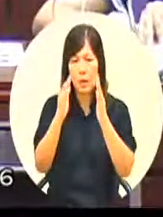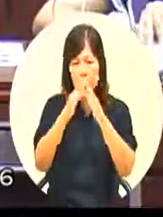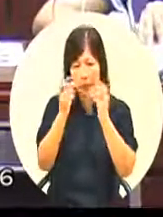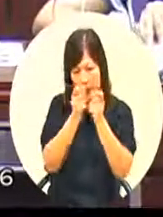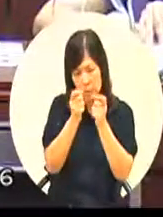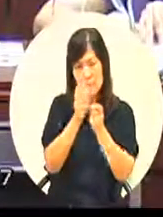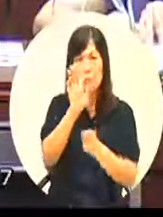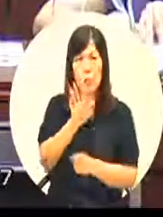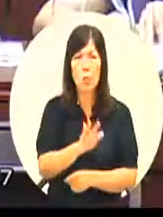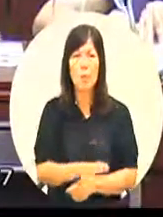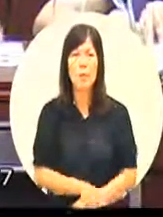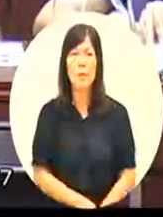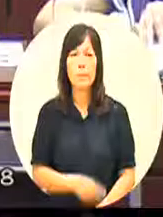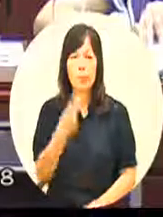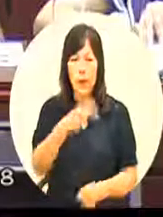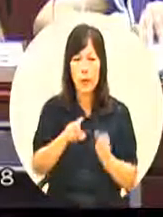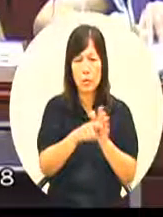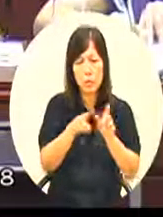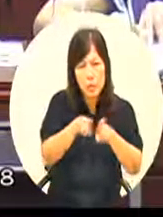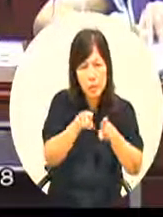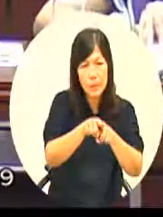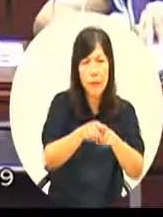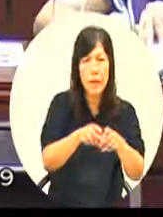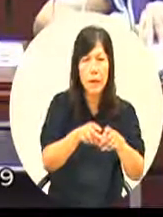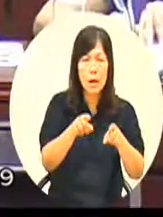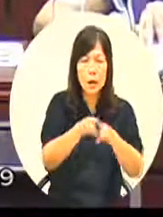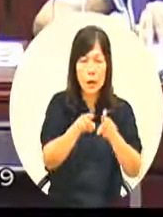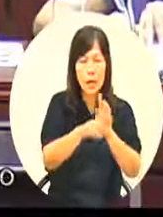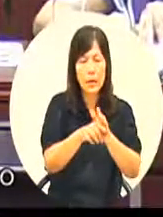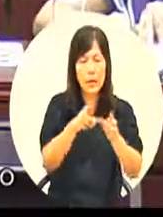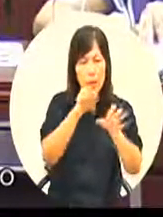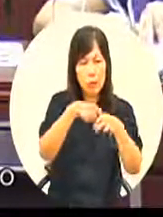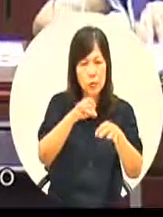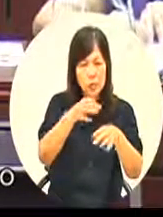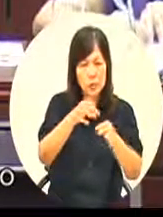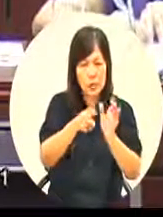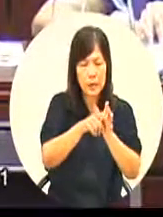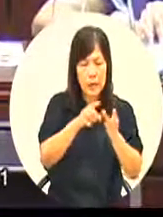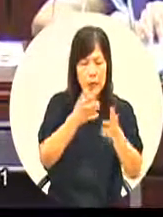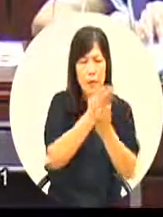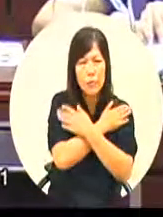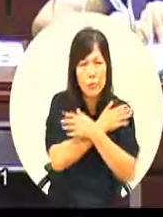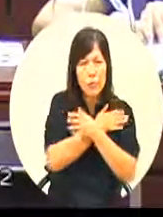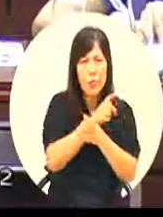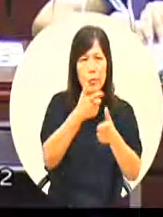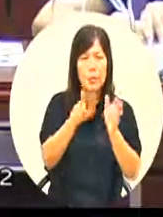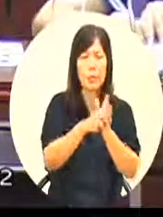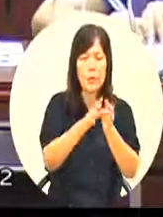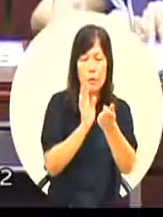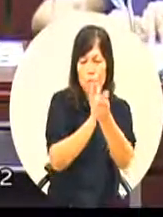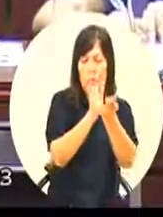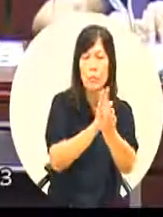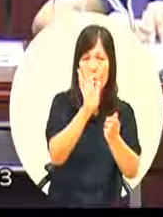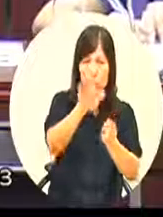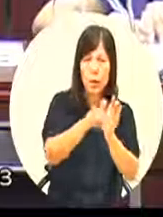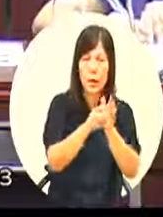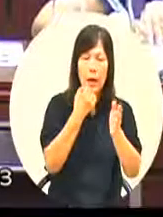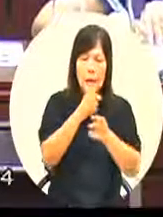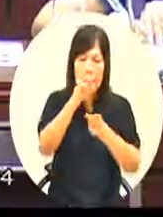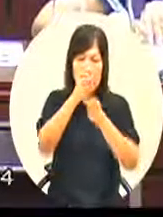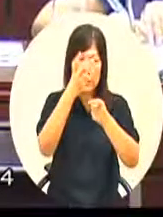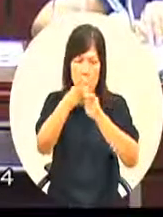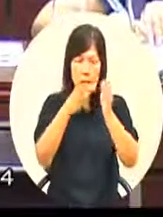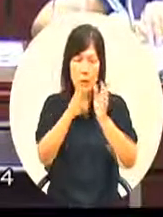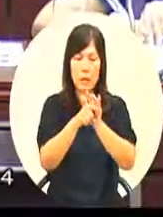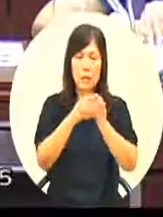较近哦，那另外还有非营利幼儿园是一个蛮具有理想性的一个推动方式。那在20年前就由彭婉如基金会在